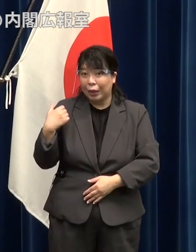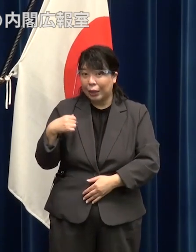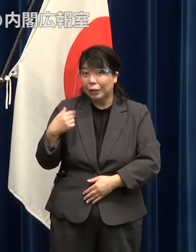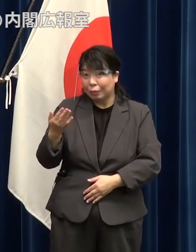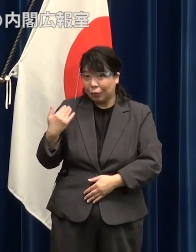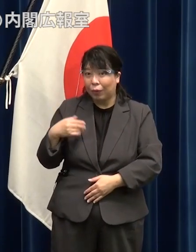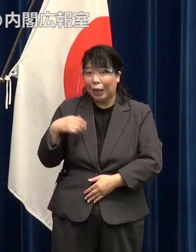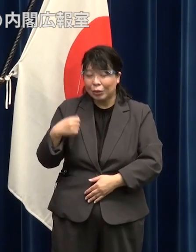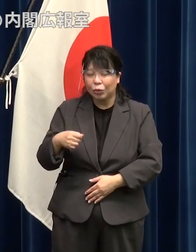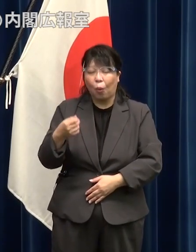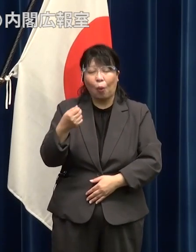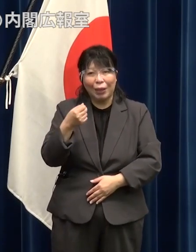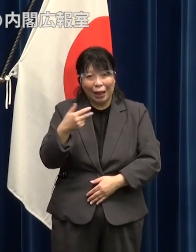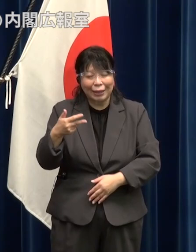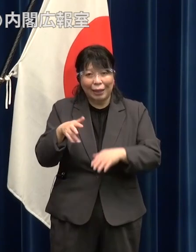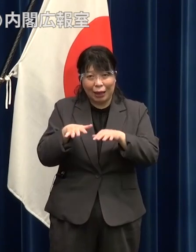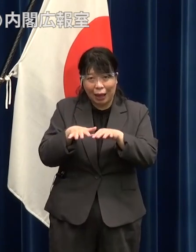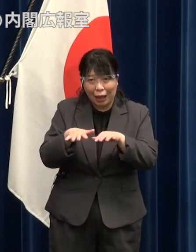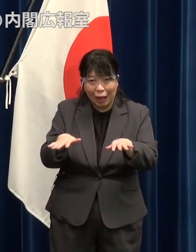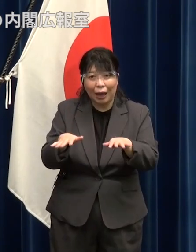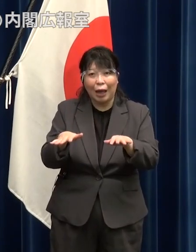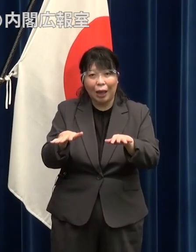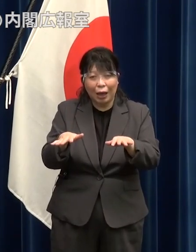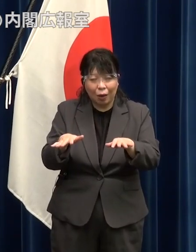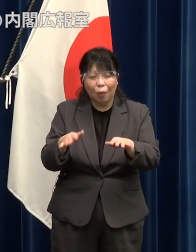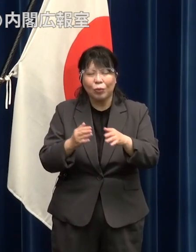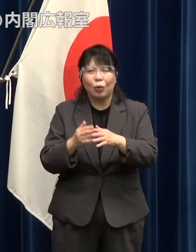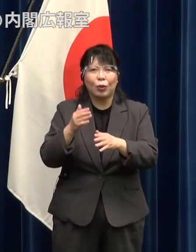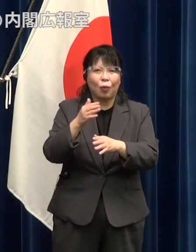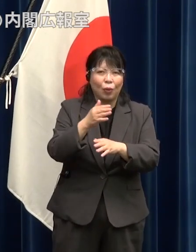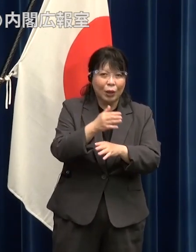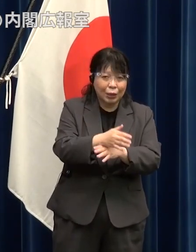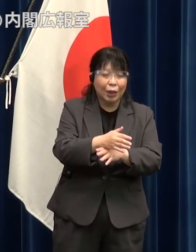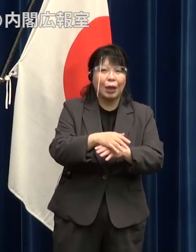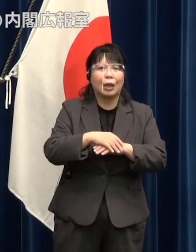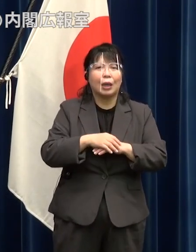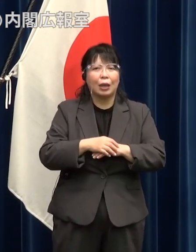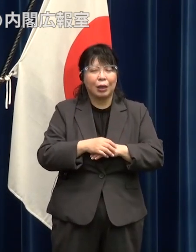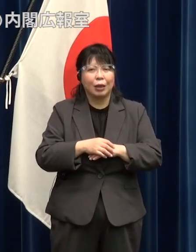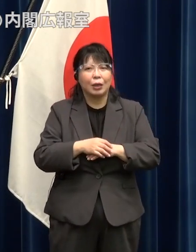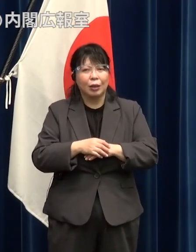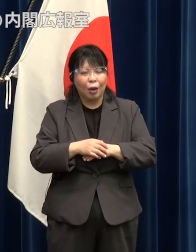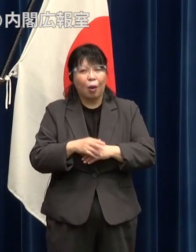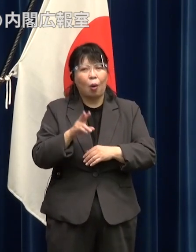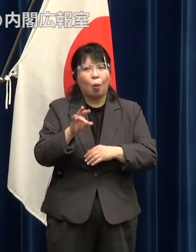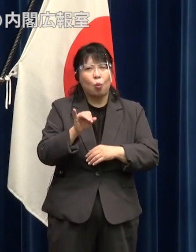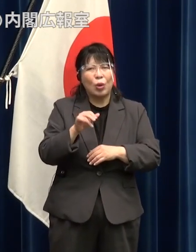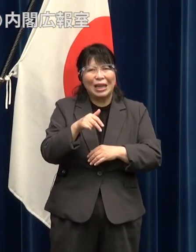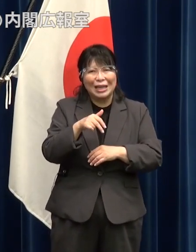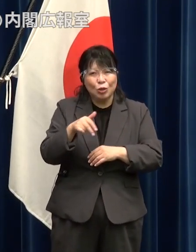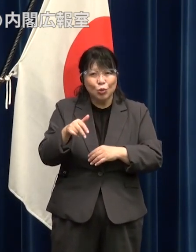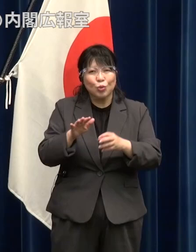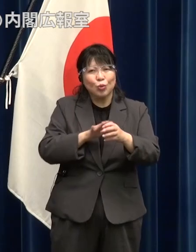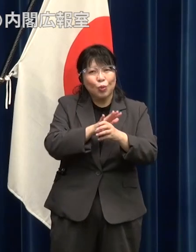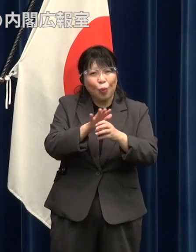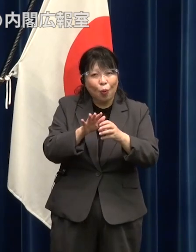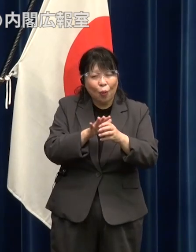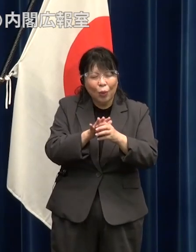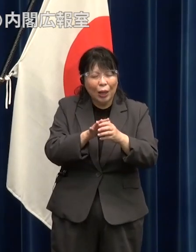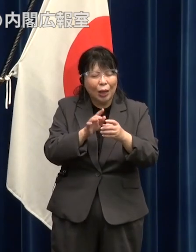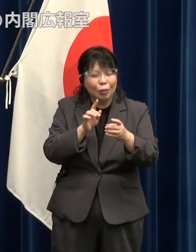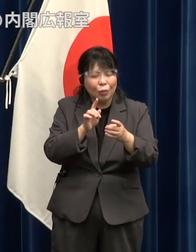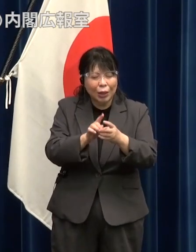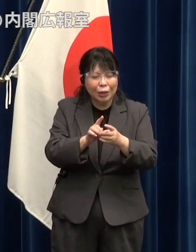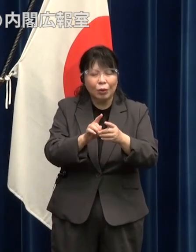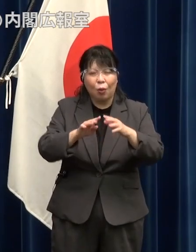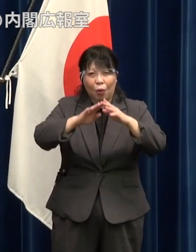乗り越え、9月にはウィズコロナに向けた新たな段階への移行の全体像をお示しし、そ